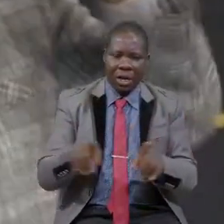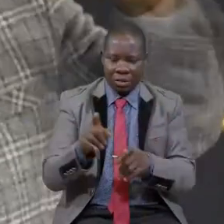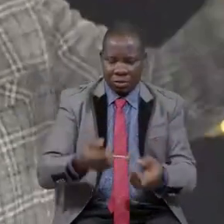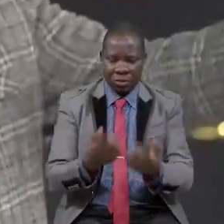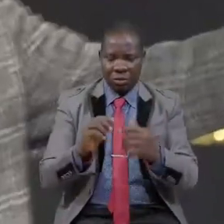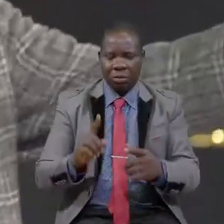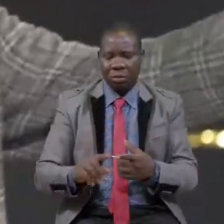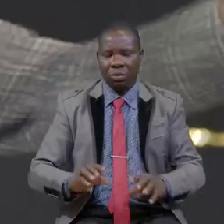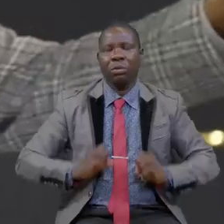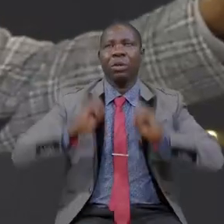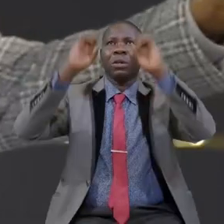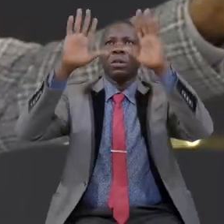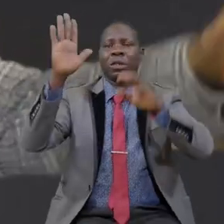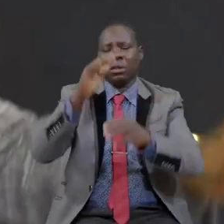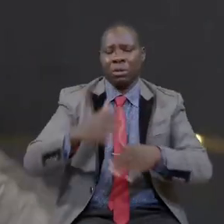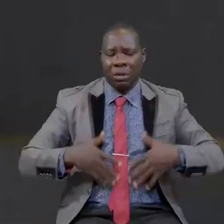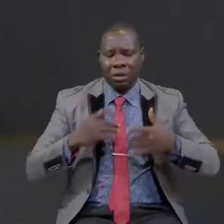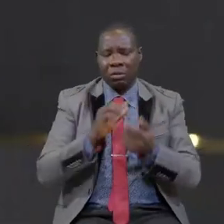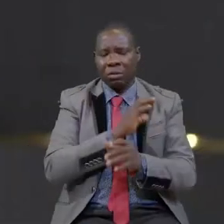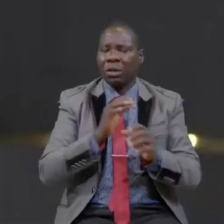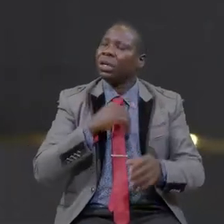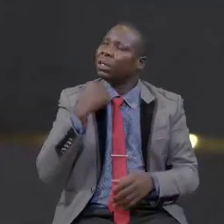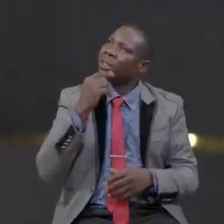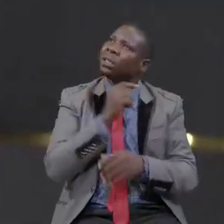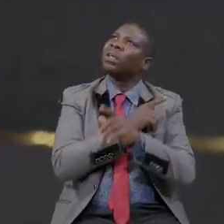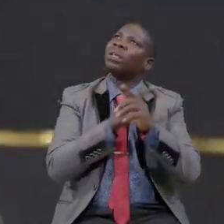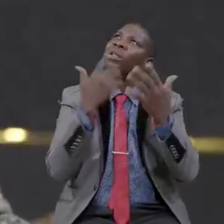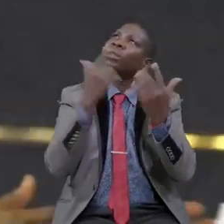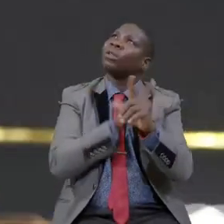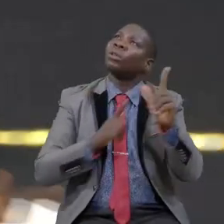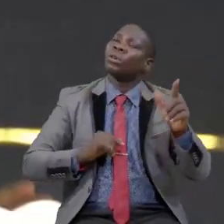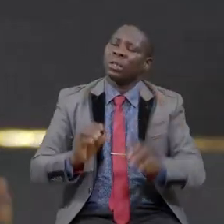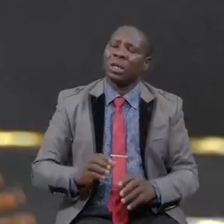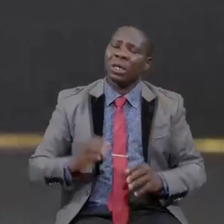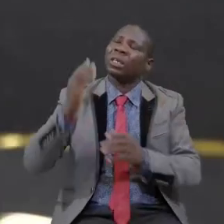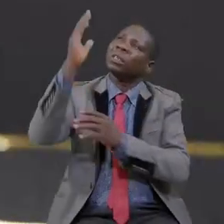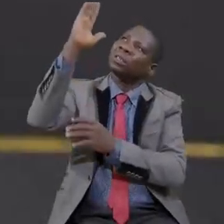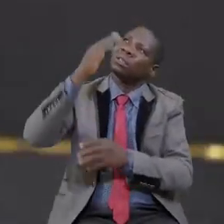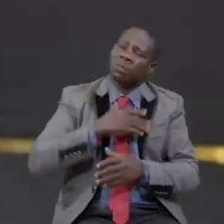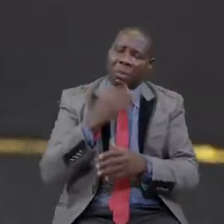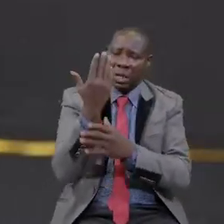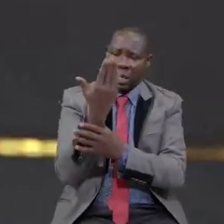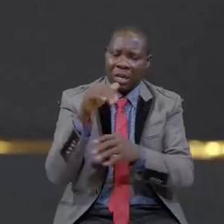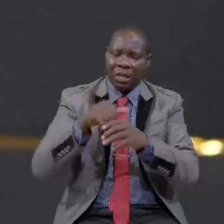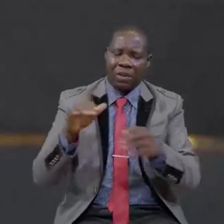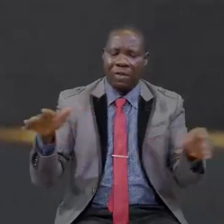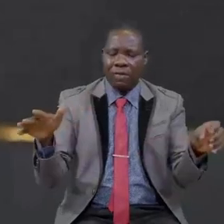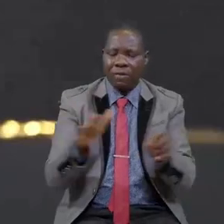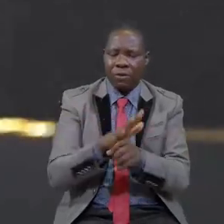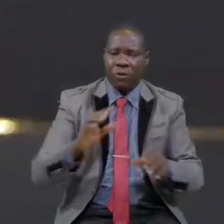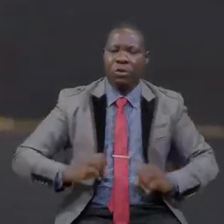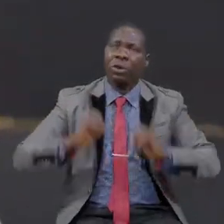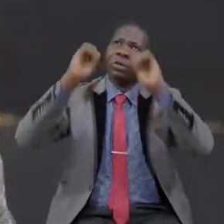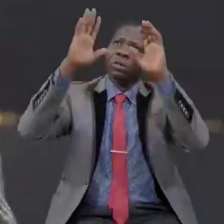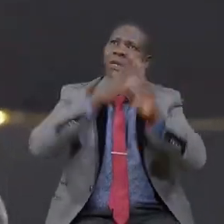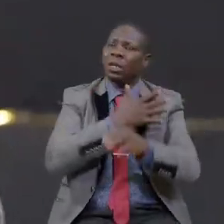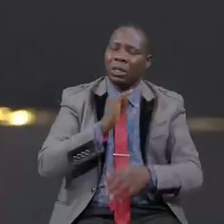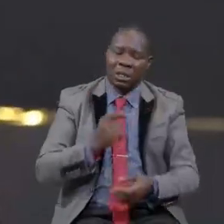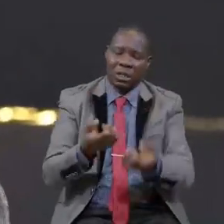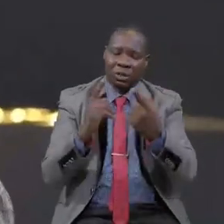dis maintenant, je lève ma main dans la soumission totale et je viens au Seigneur. Ce